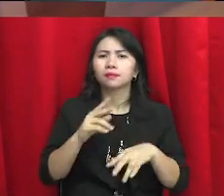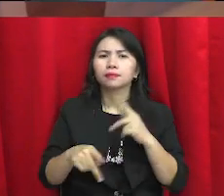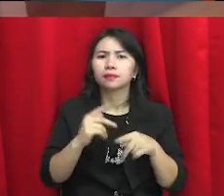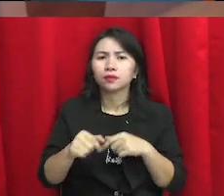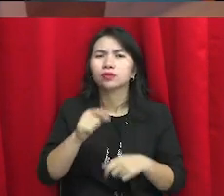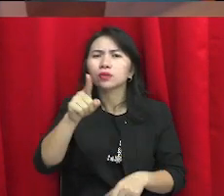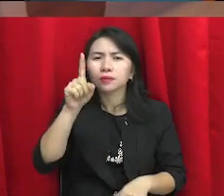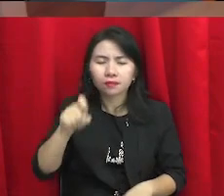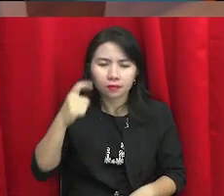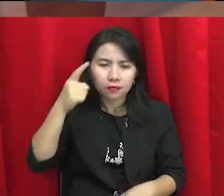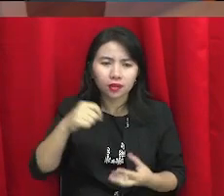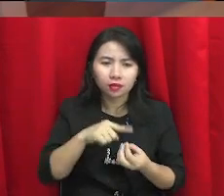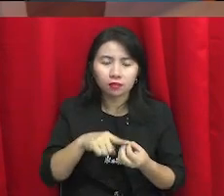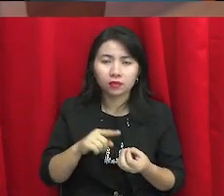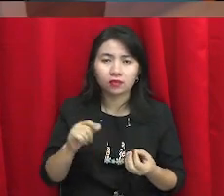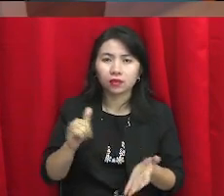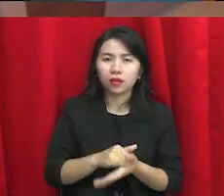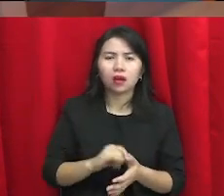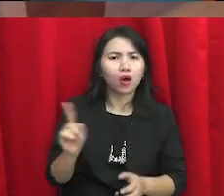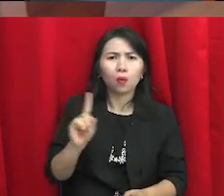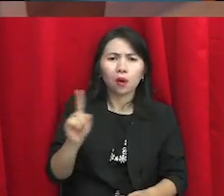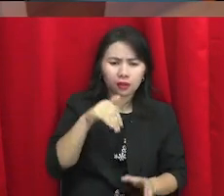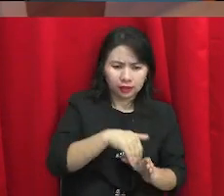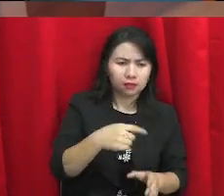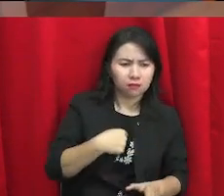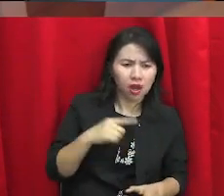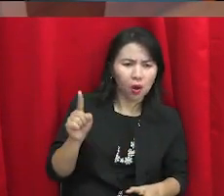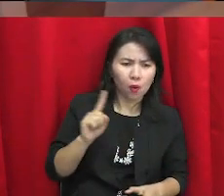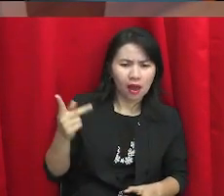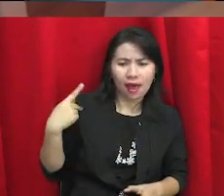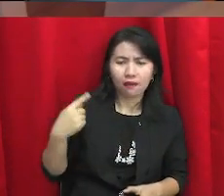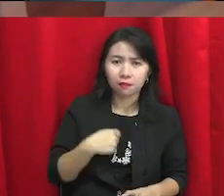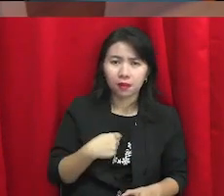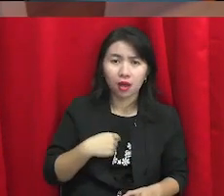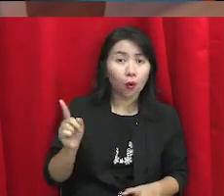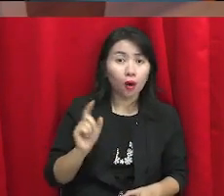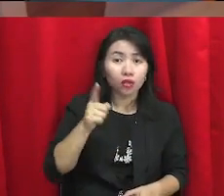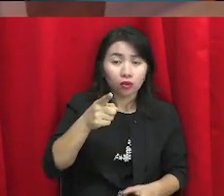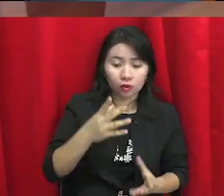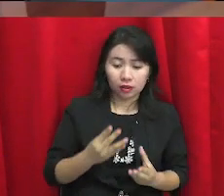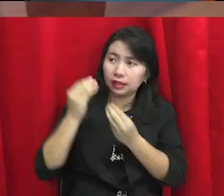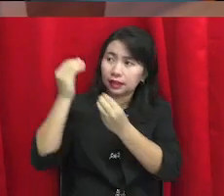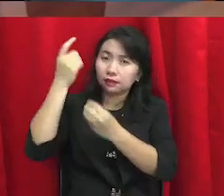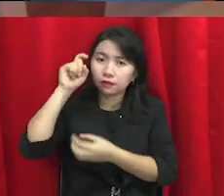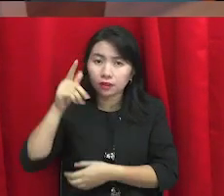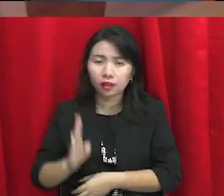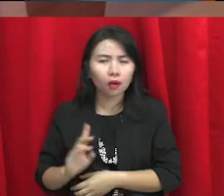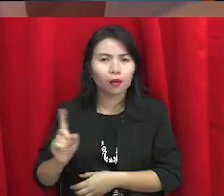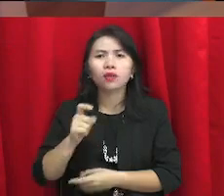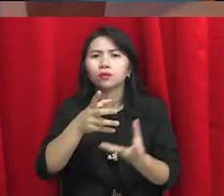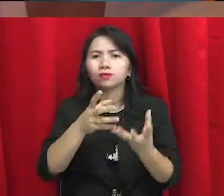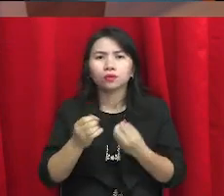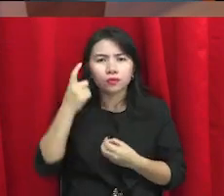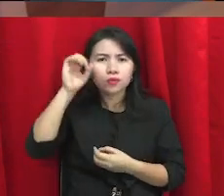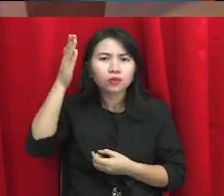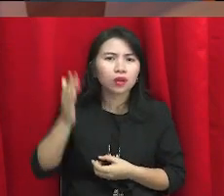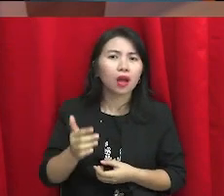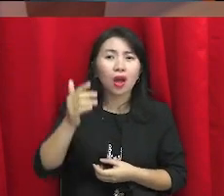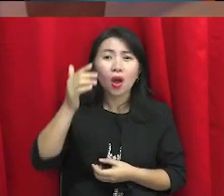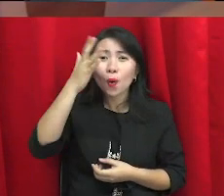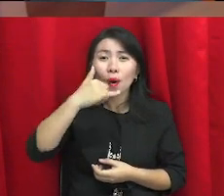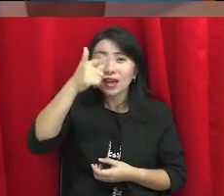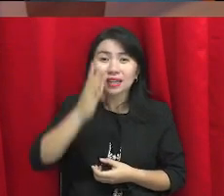ko, anong meron ka? At anong naibigay mo sa Diyos? Ano lang nagawa mo sa Diyos? Bakit ikaw pinagpaplanuhan ng